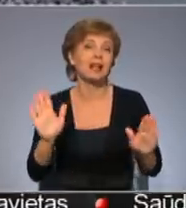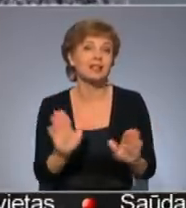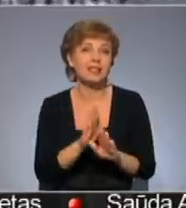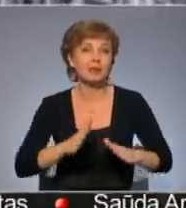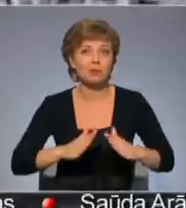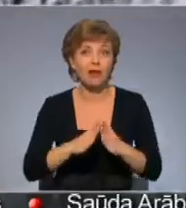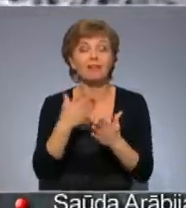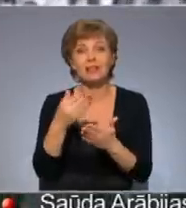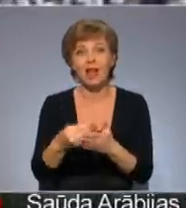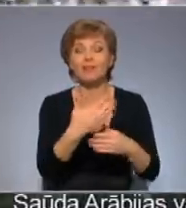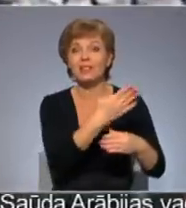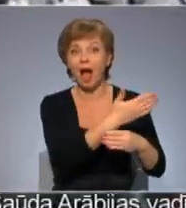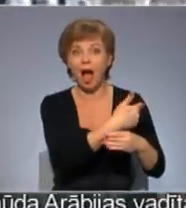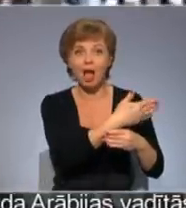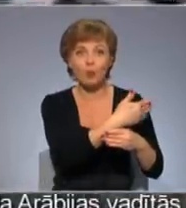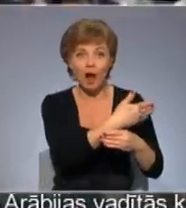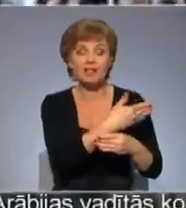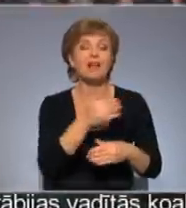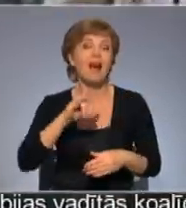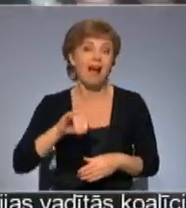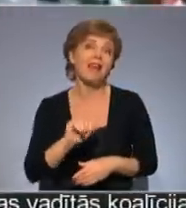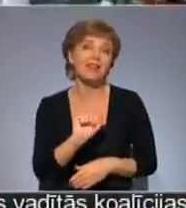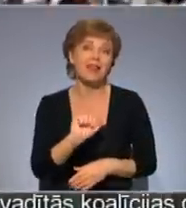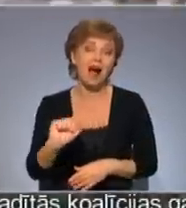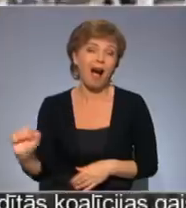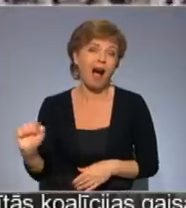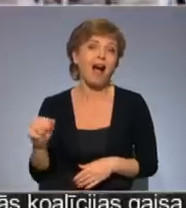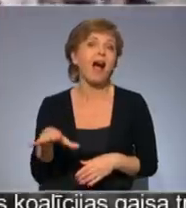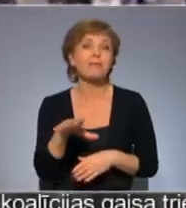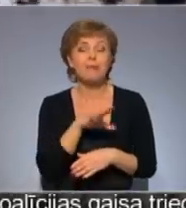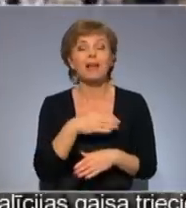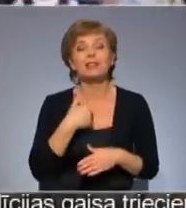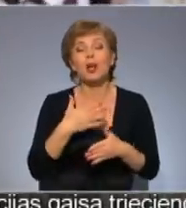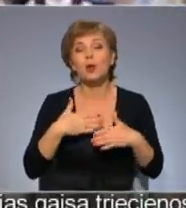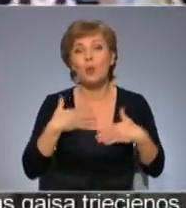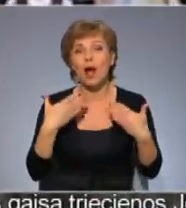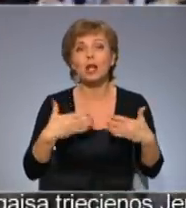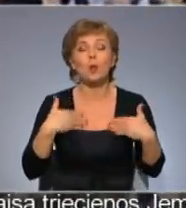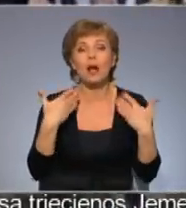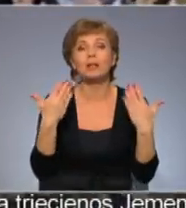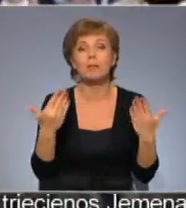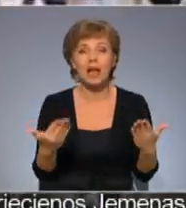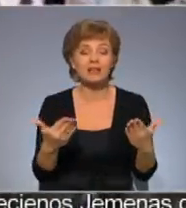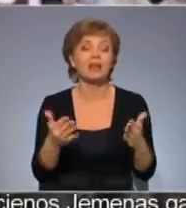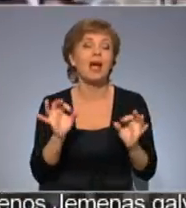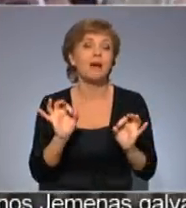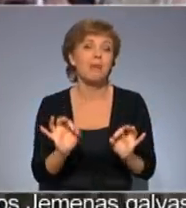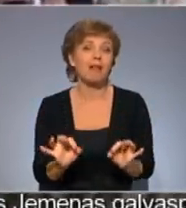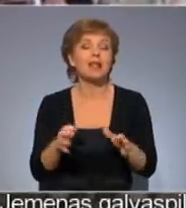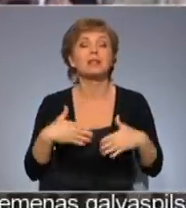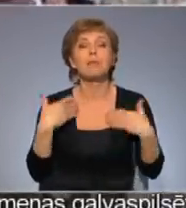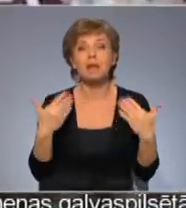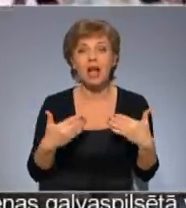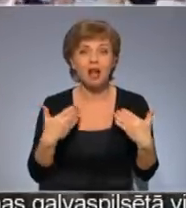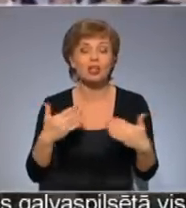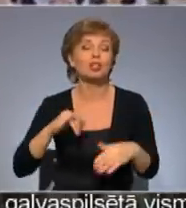arī savs karoks. Nu, jā, mēs esam par to ļoti priecīgi. Es pati patiešām ļoti priecājos,